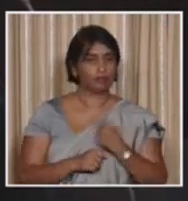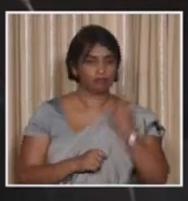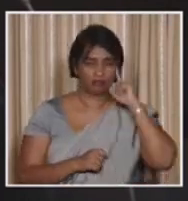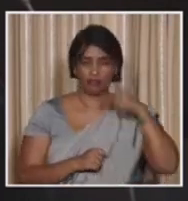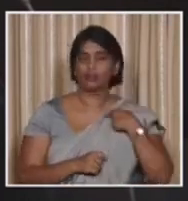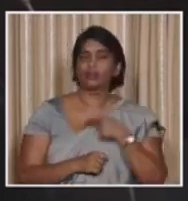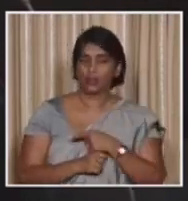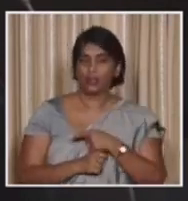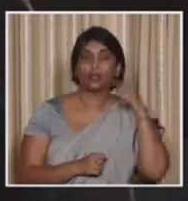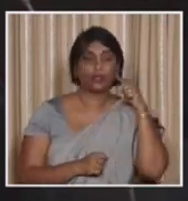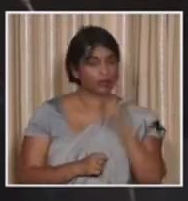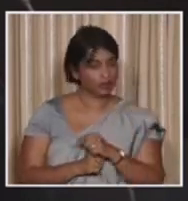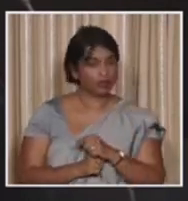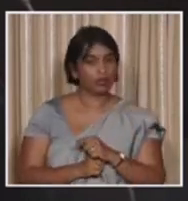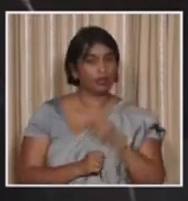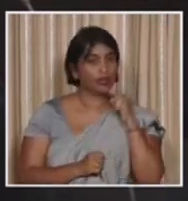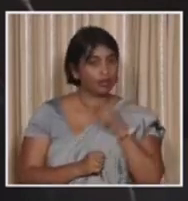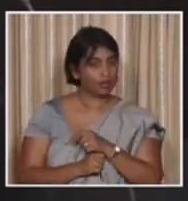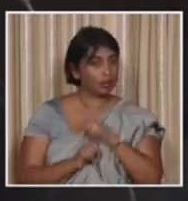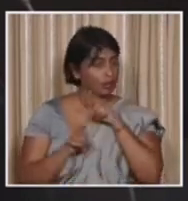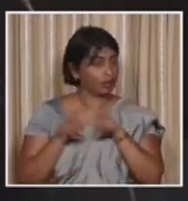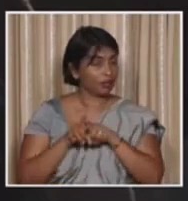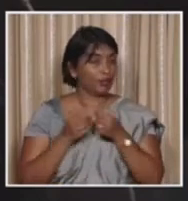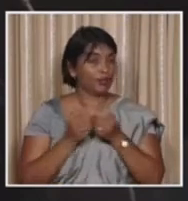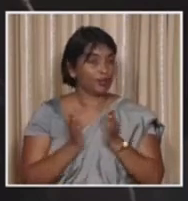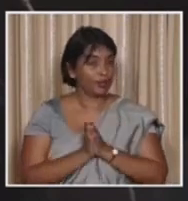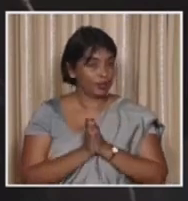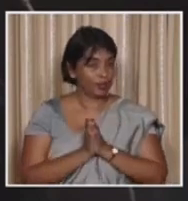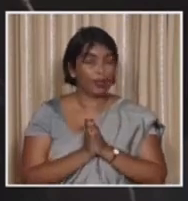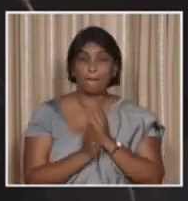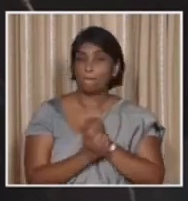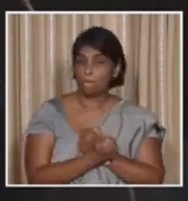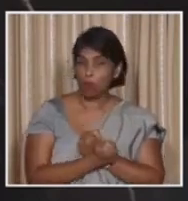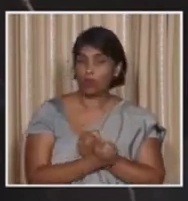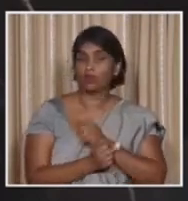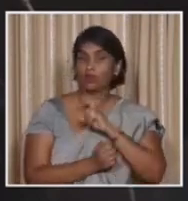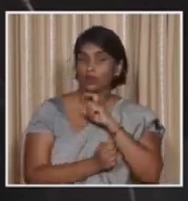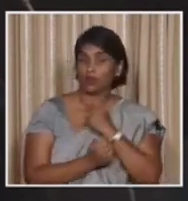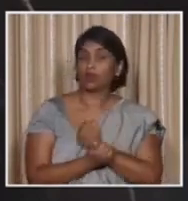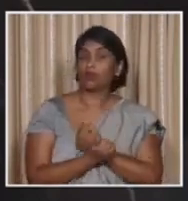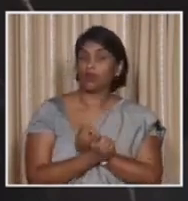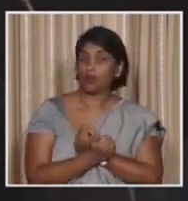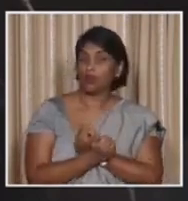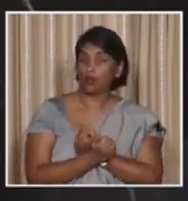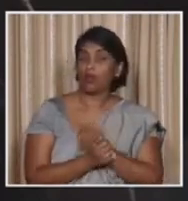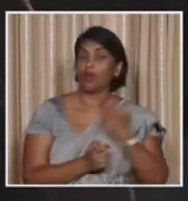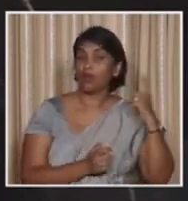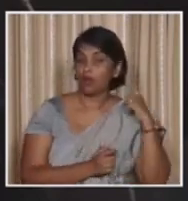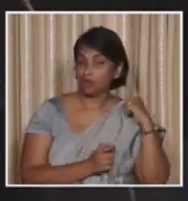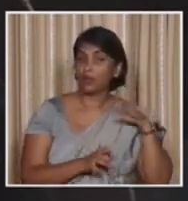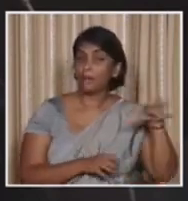ඒකාධිපතිකම කියන්නේ. මේ මෙහෙම තමන්ගේ පොලිසියත් අධිකරණ පොලිසියත්